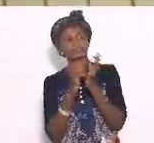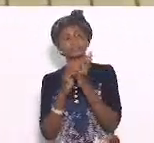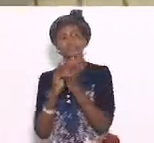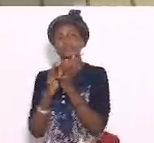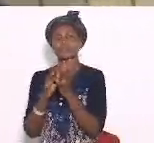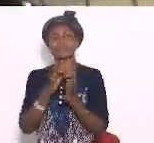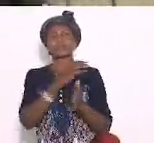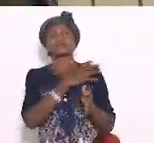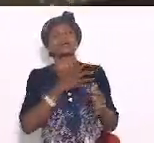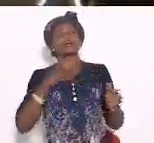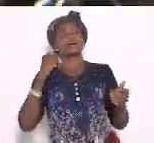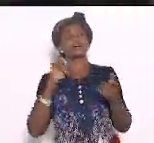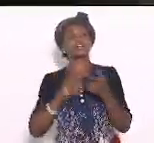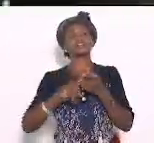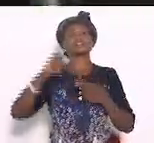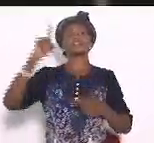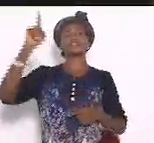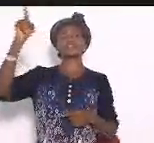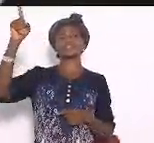jesusly